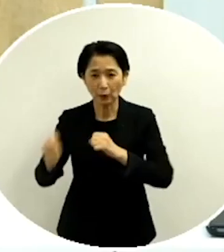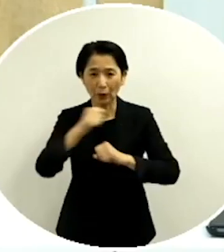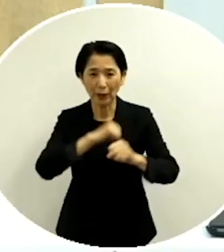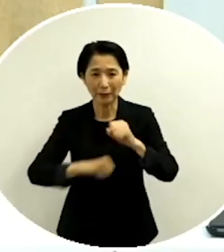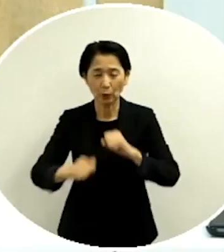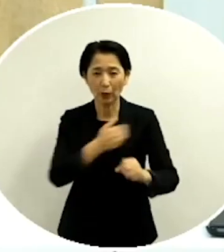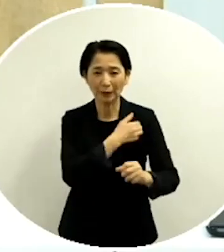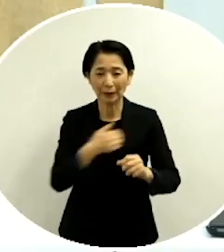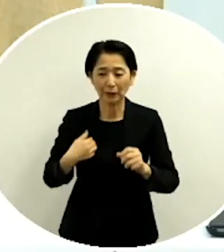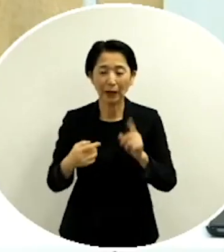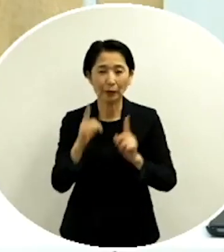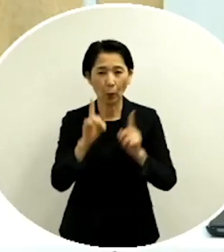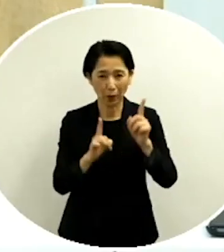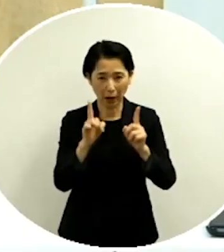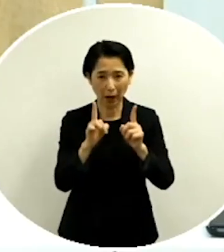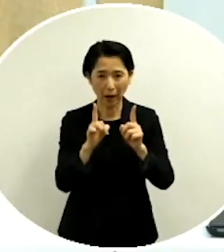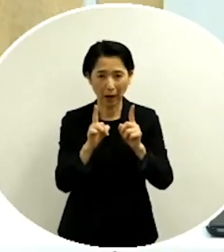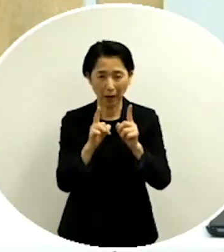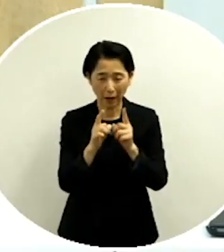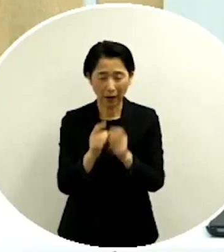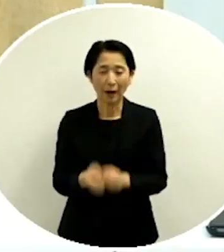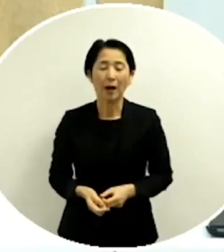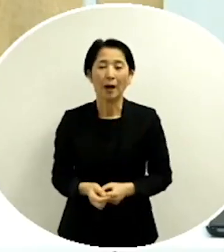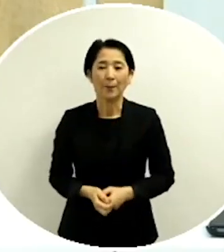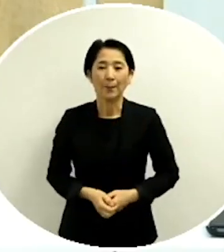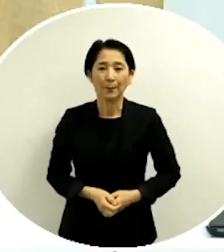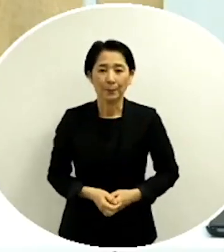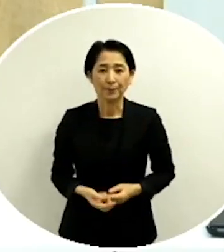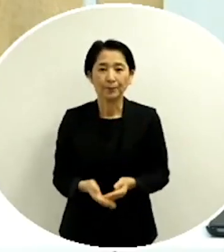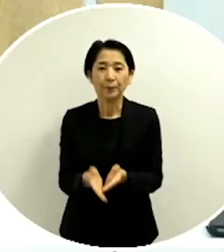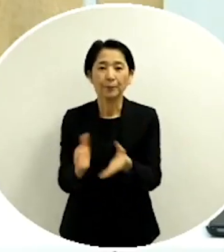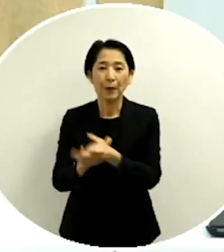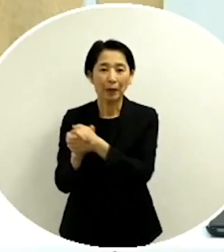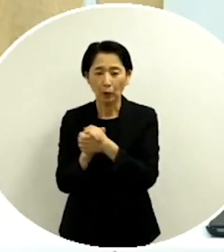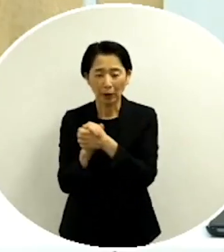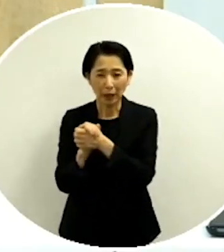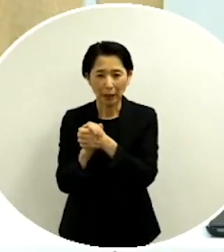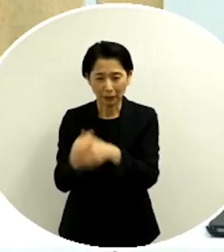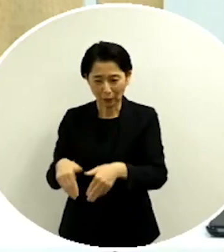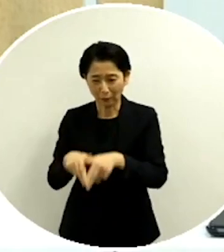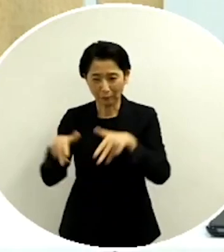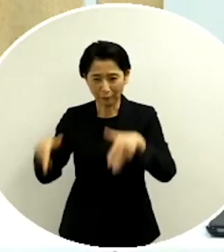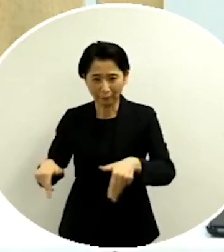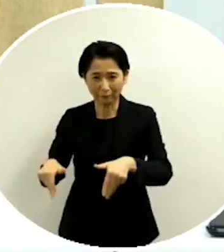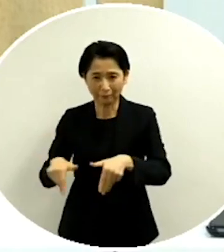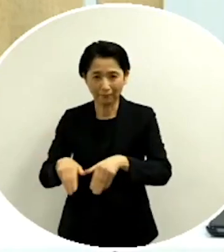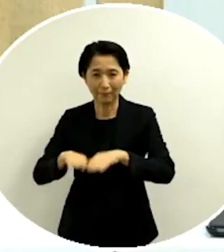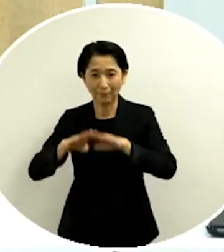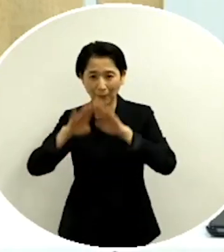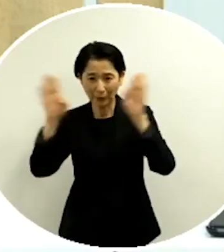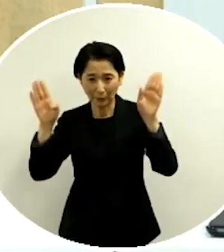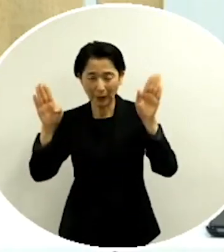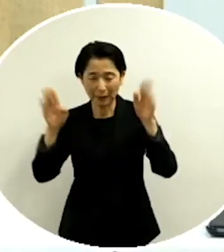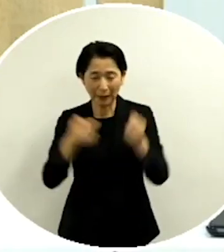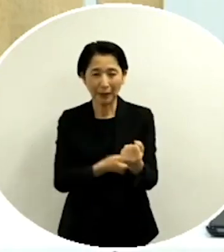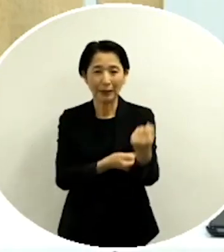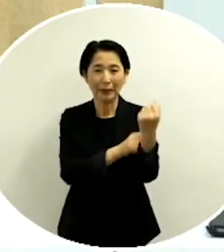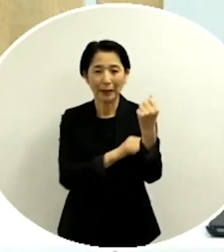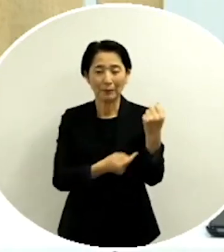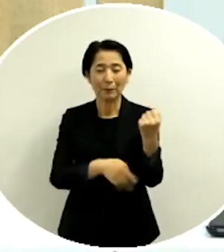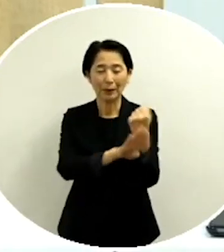たんだけれどもこのパパートナーズという仕組みをスタートさせて原発ゼロを基本法案を作るときには